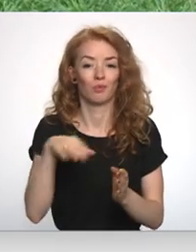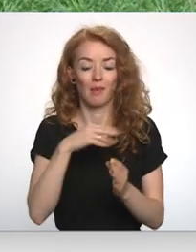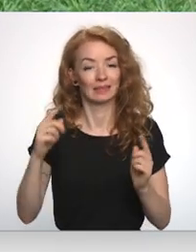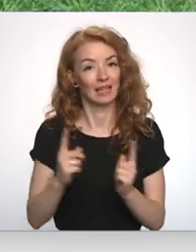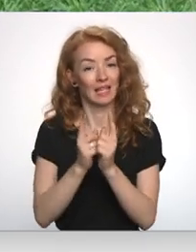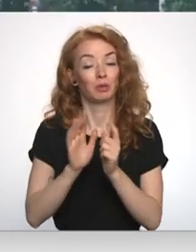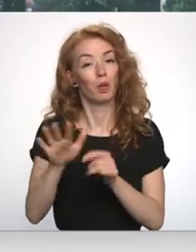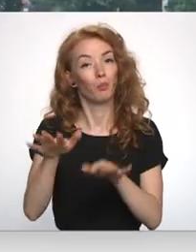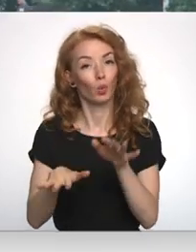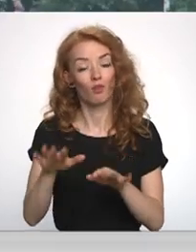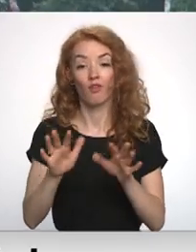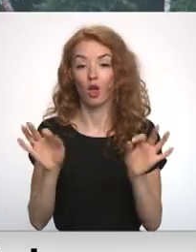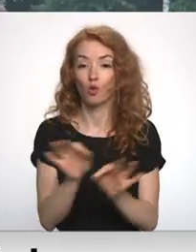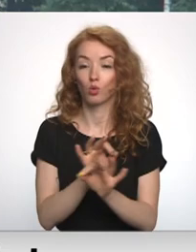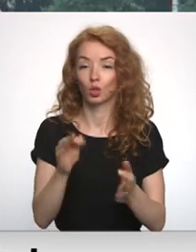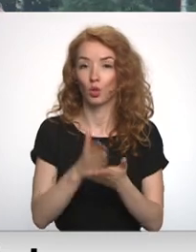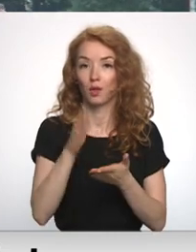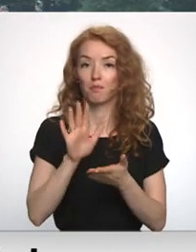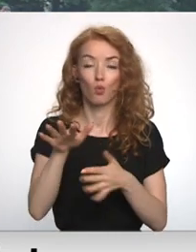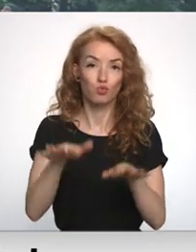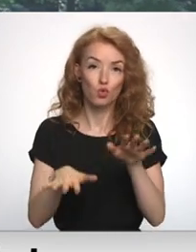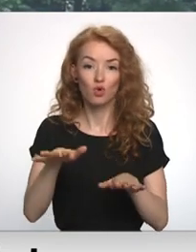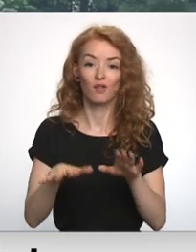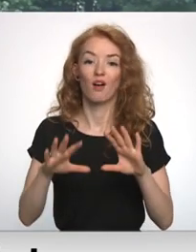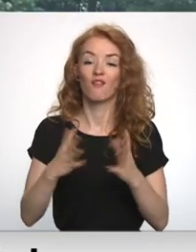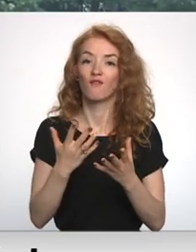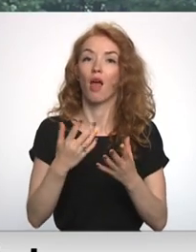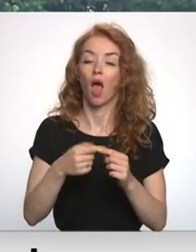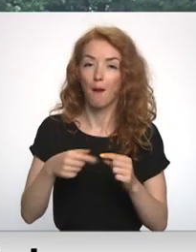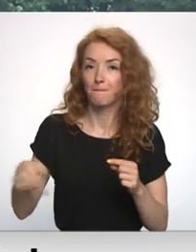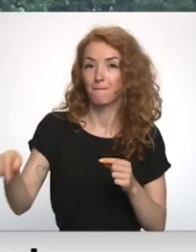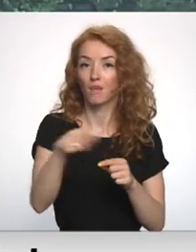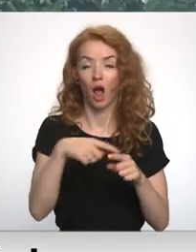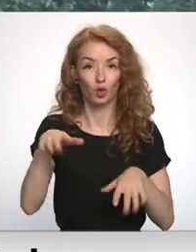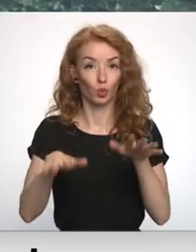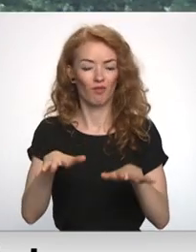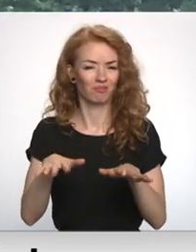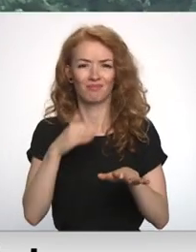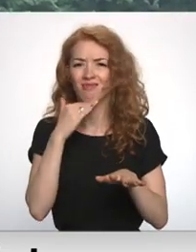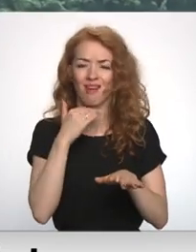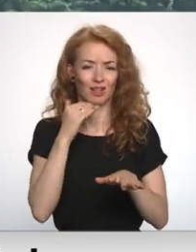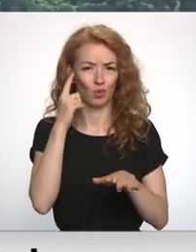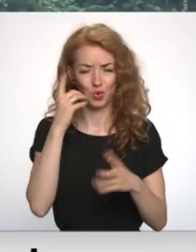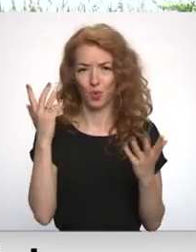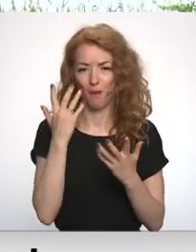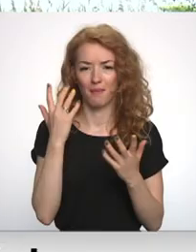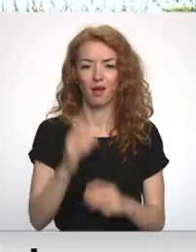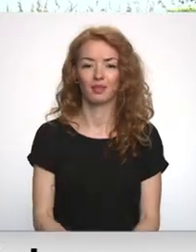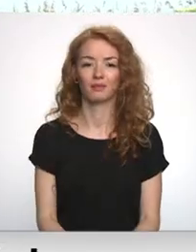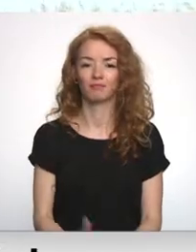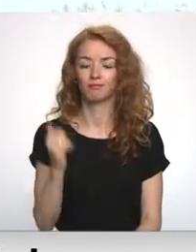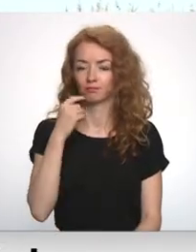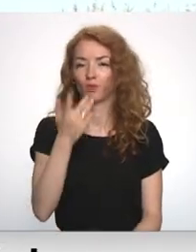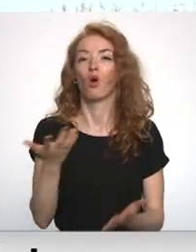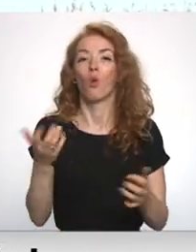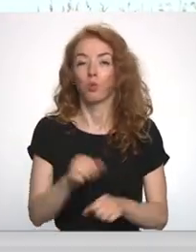purva, vai koncerts notiks pie purva, vai iesim apkārt purvam. Negribās pat stādīties priekšā. Protesti.